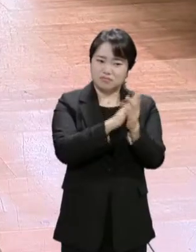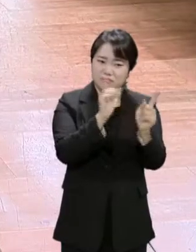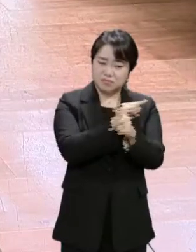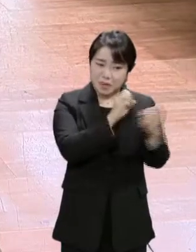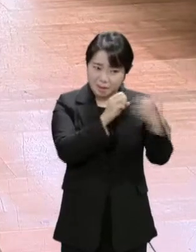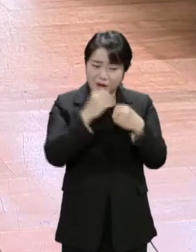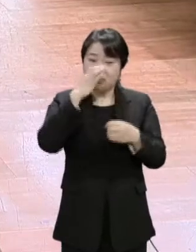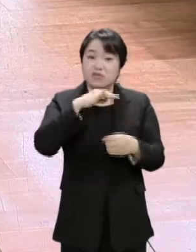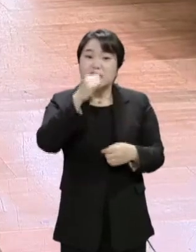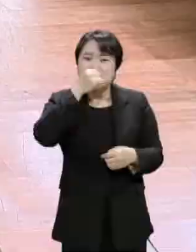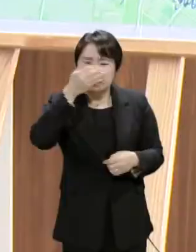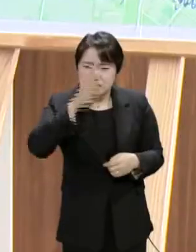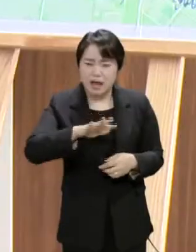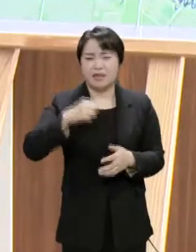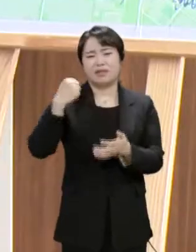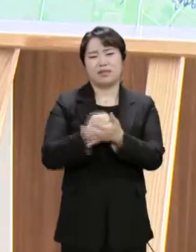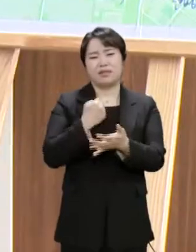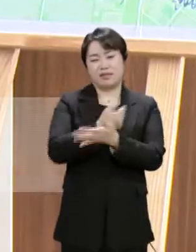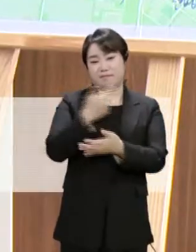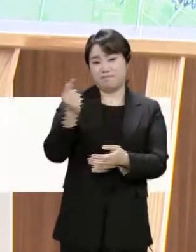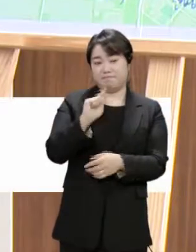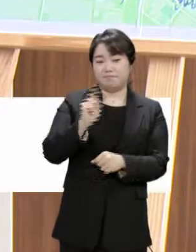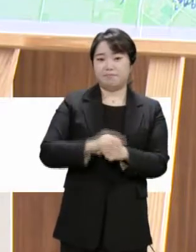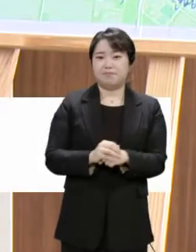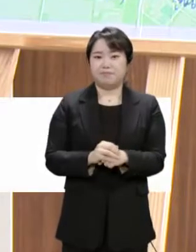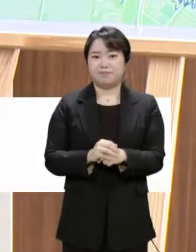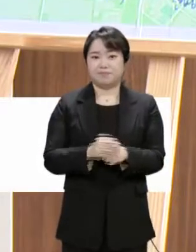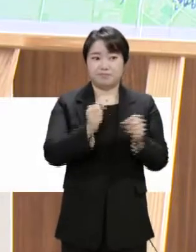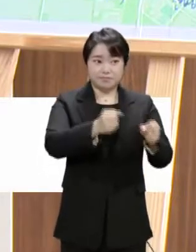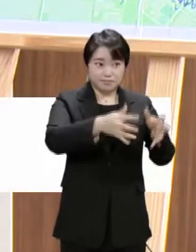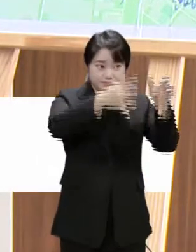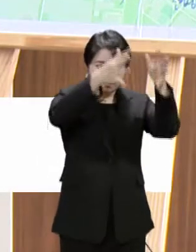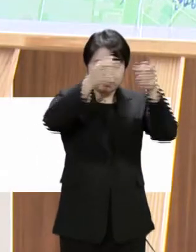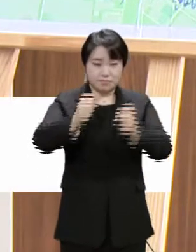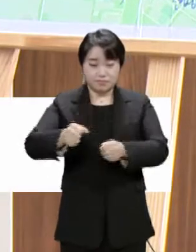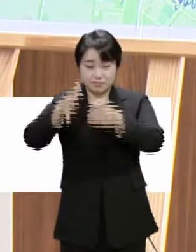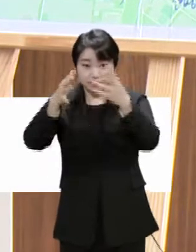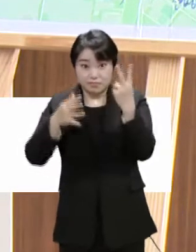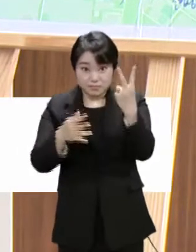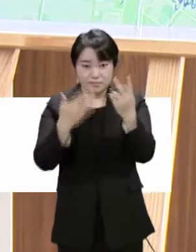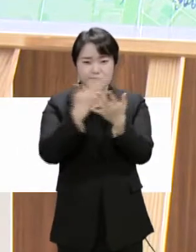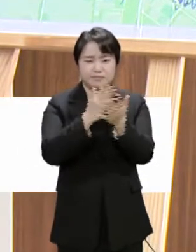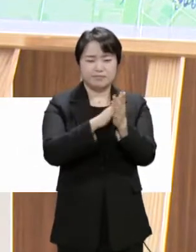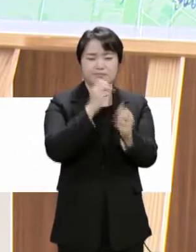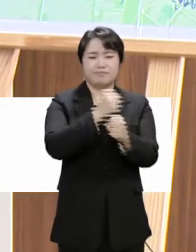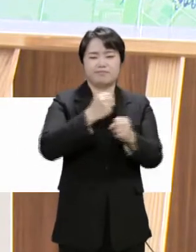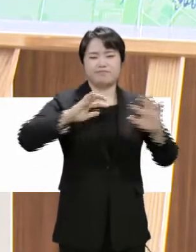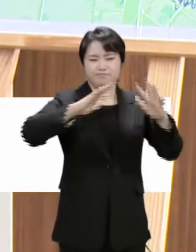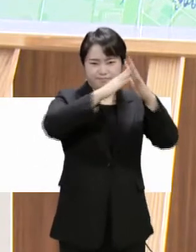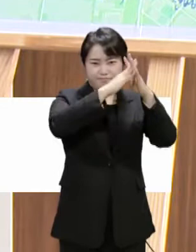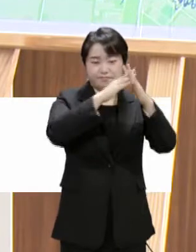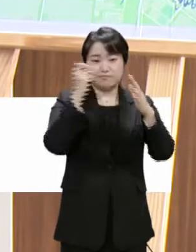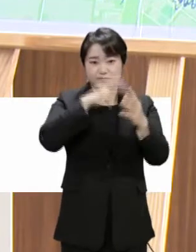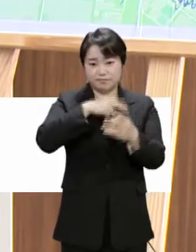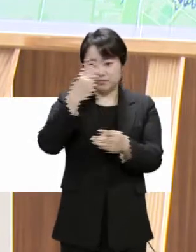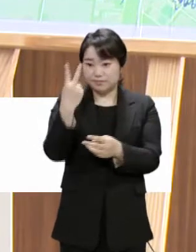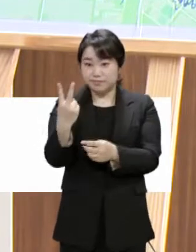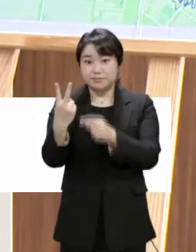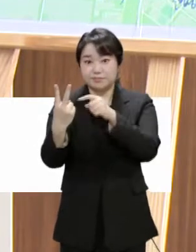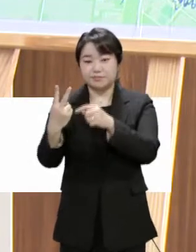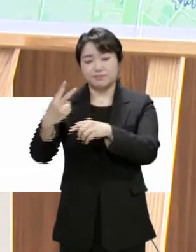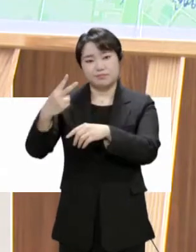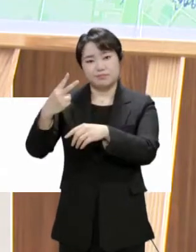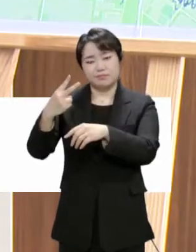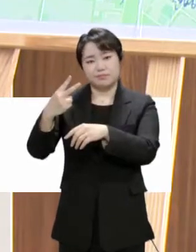아쉬움도 남습니다. 두 개의 건물 현대화, 두 개의 산업지원센터